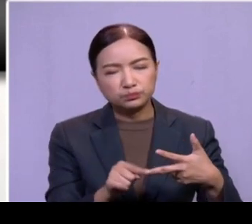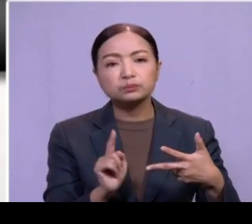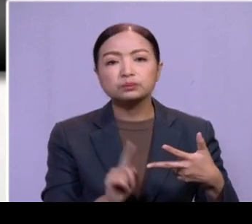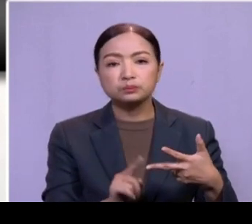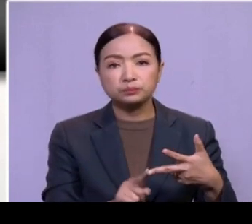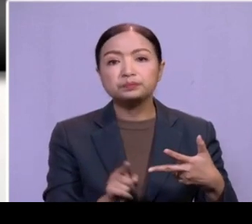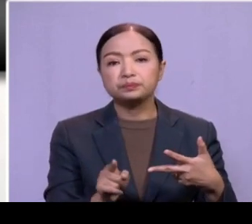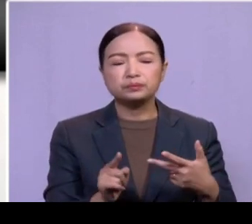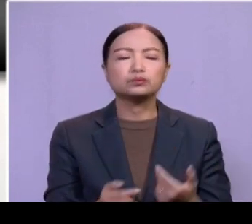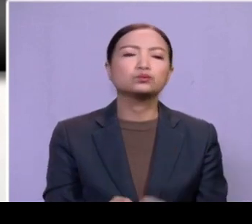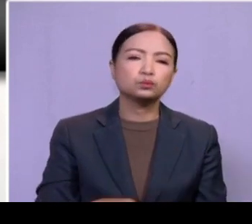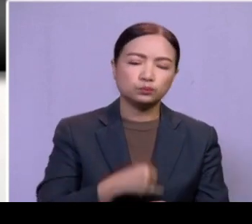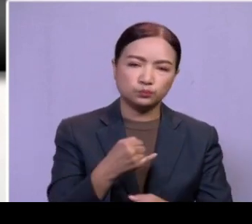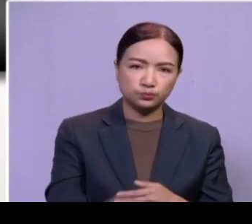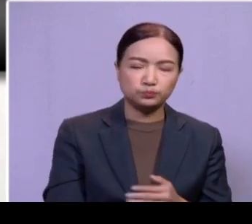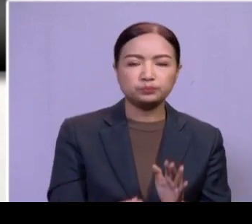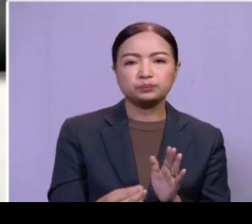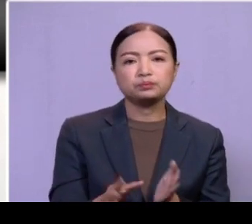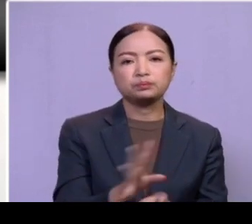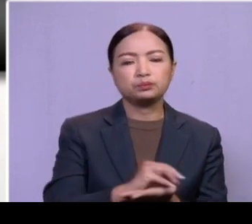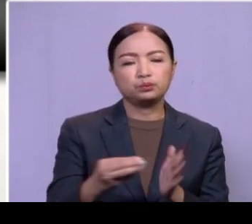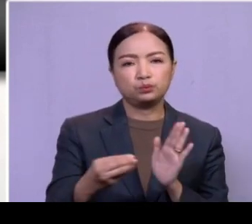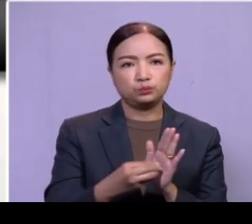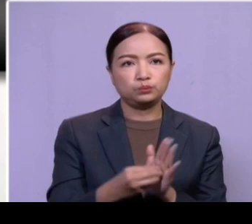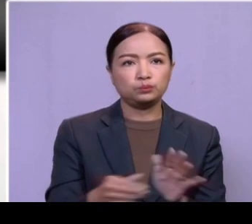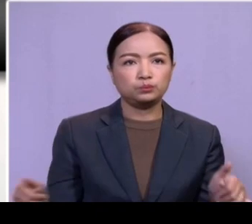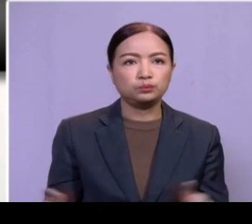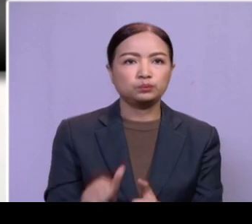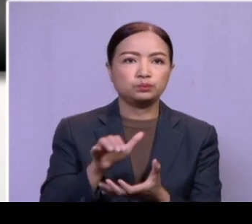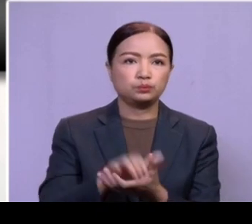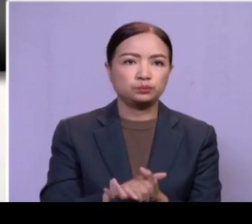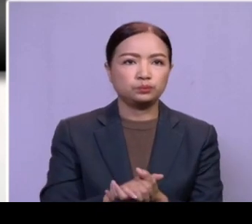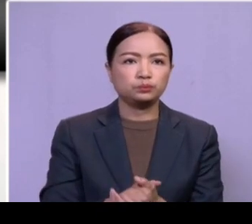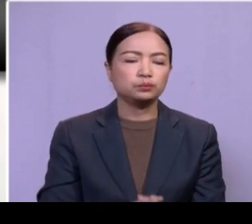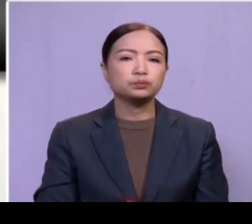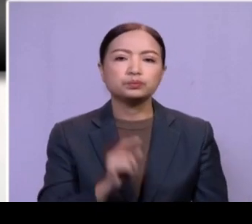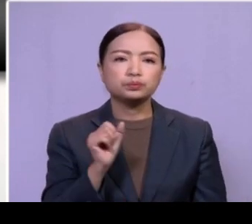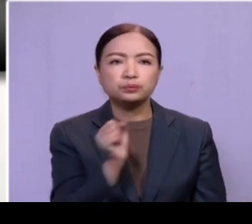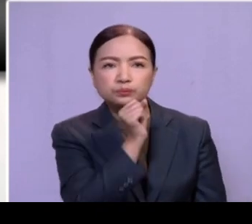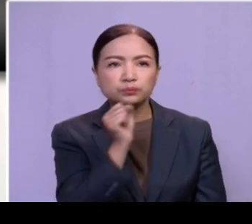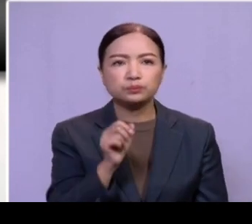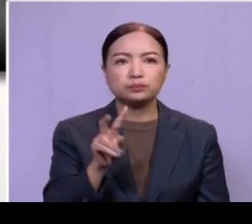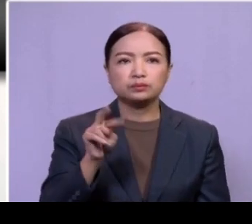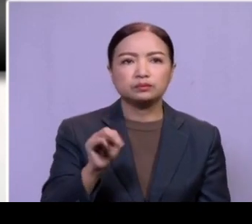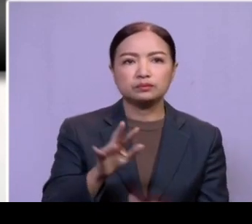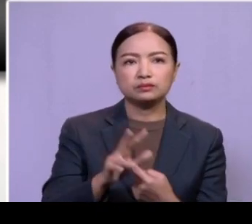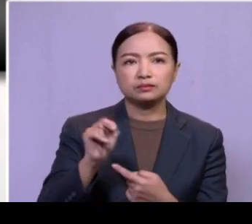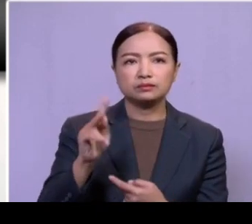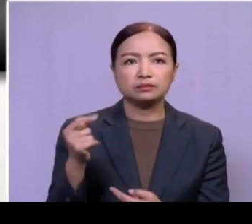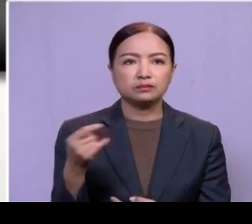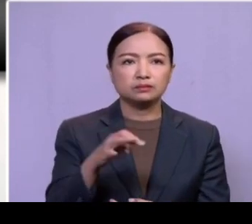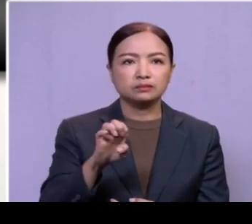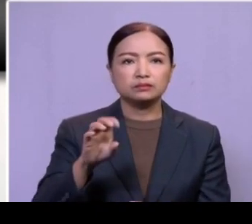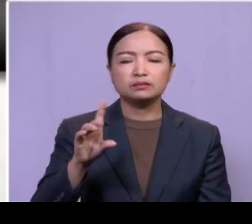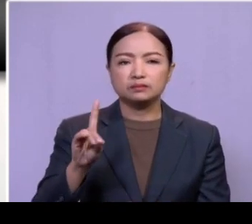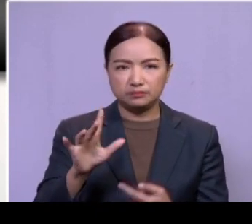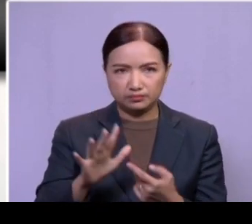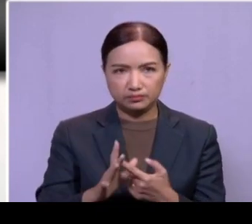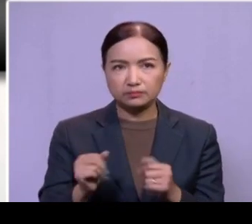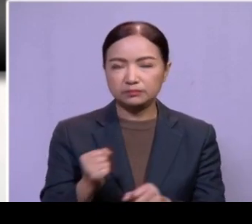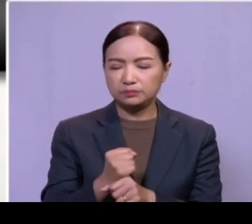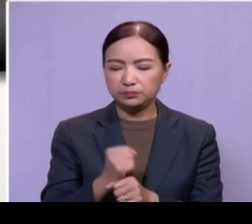แล้วก็สมรสครั้งแรกกับทางคุณนันทิดาแก้วบัวสายการทำงานเนี่ยนะครับเป็นทั้งนักธุรกิจได้